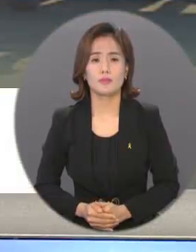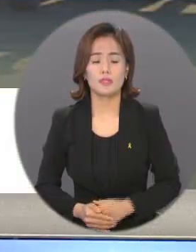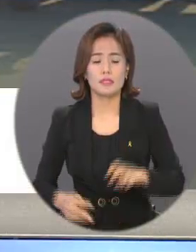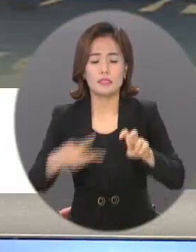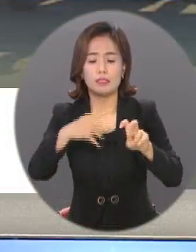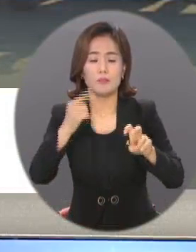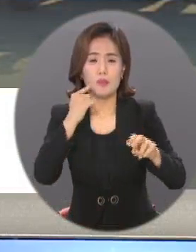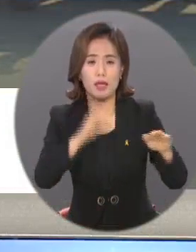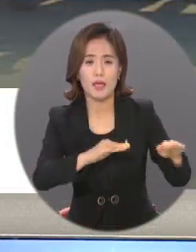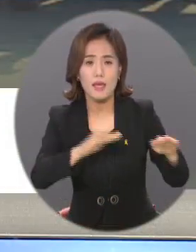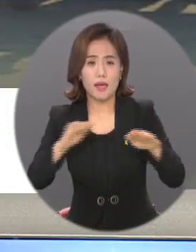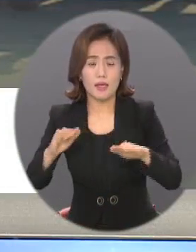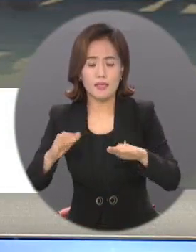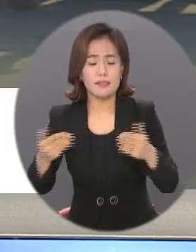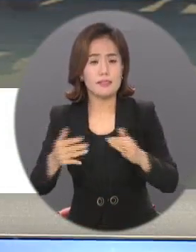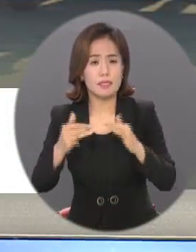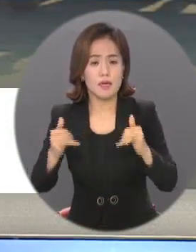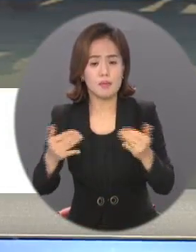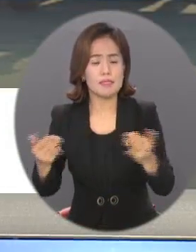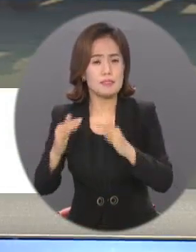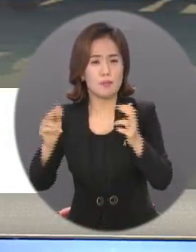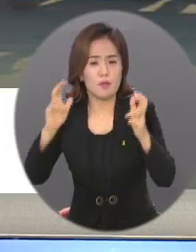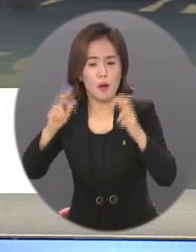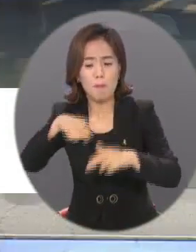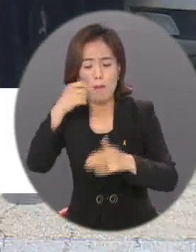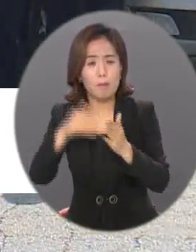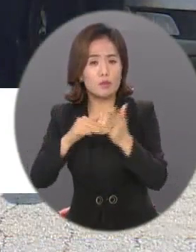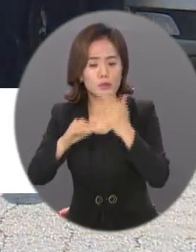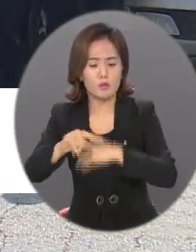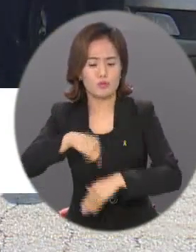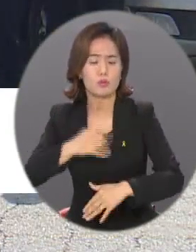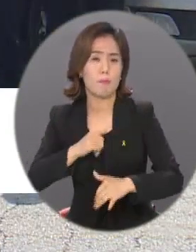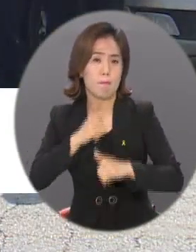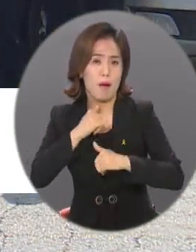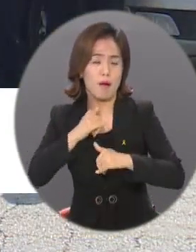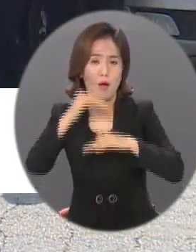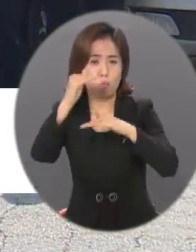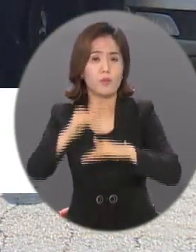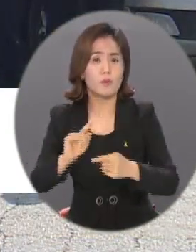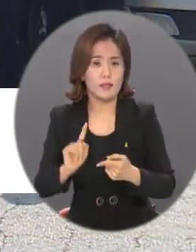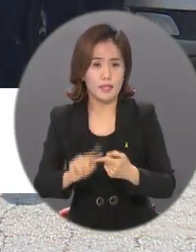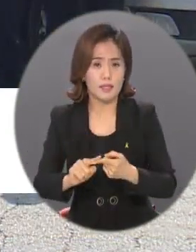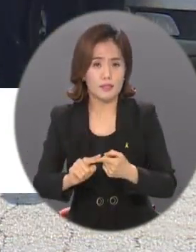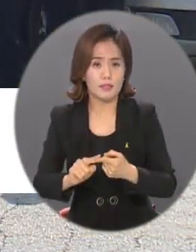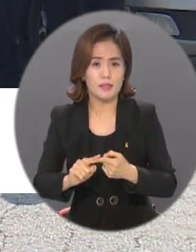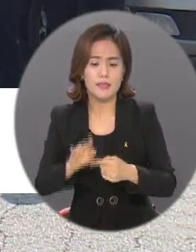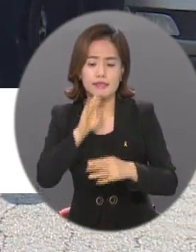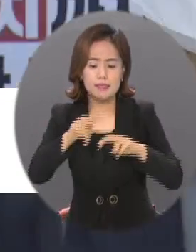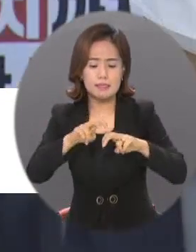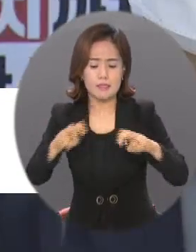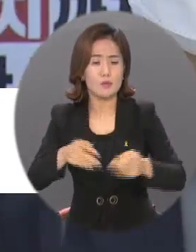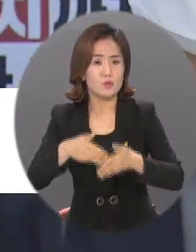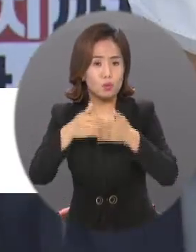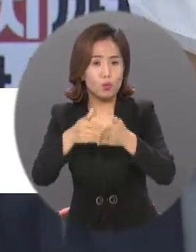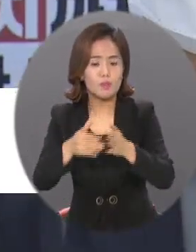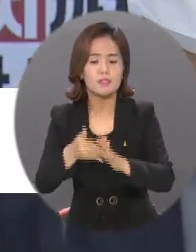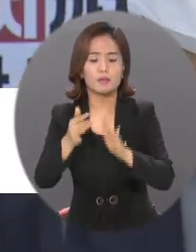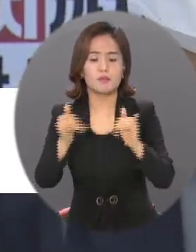20대 해양에너지 직원이 동료들과 회식 후 스스로 목숨을 끊은 것과 관련해 진상규명을